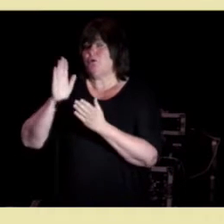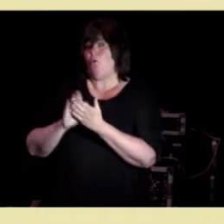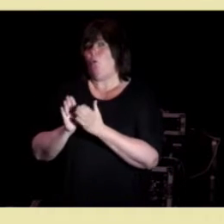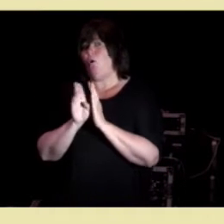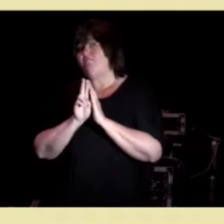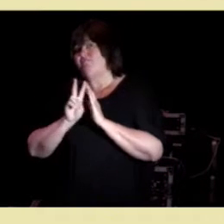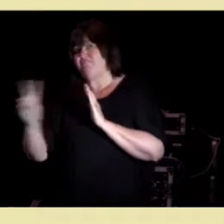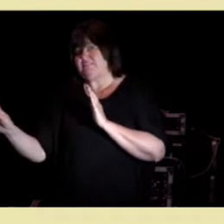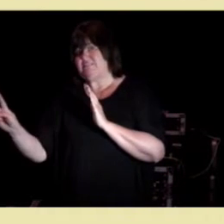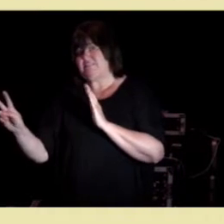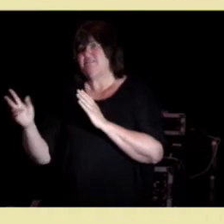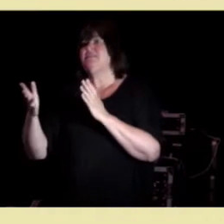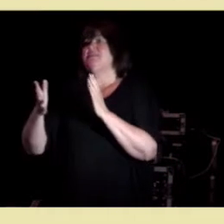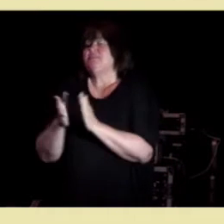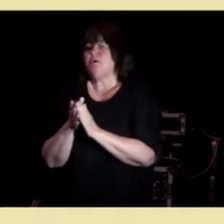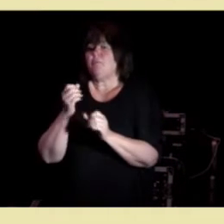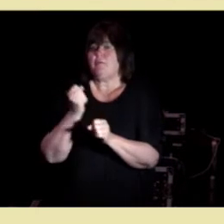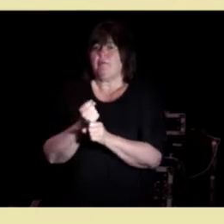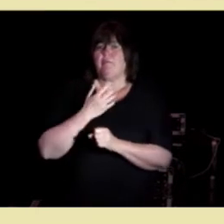med Helsedirektoratet.